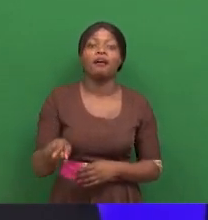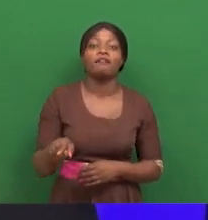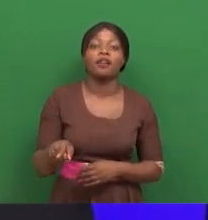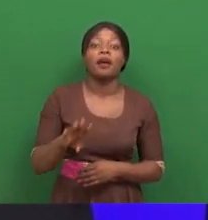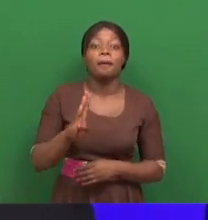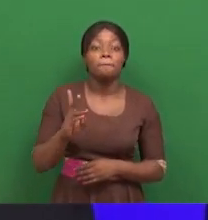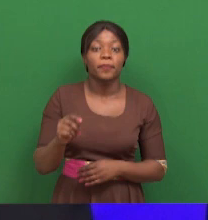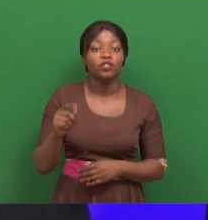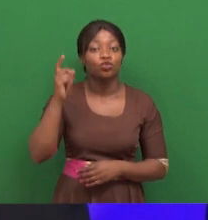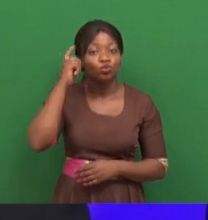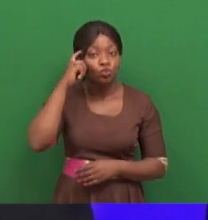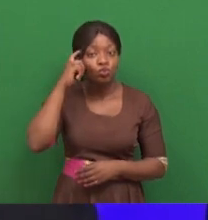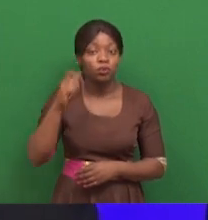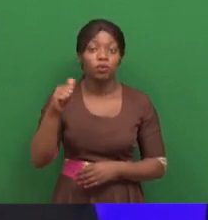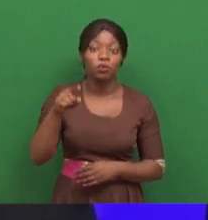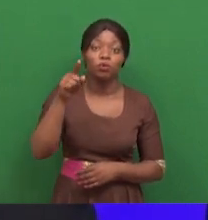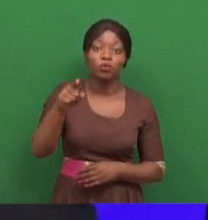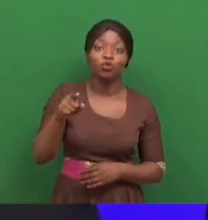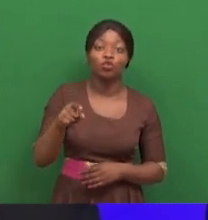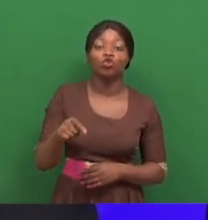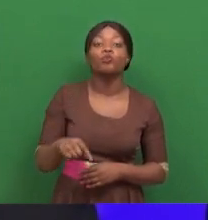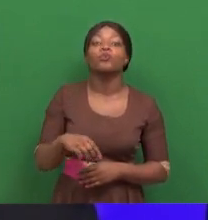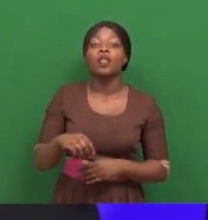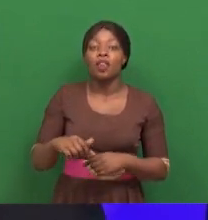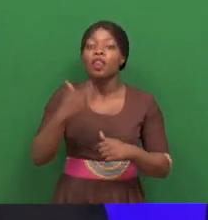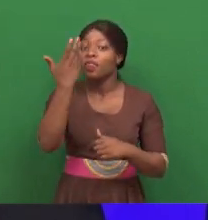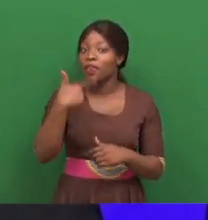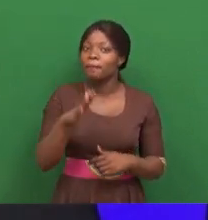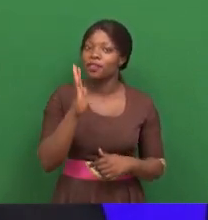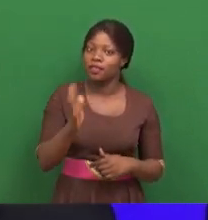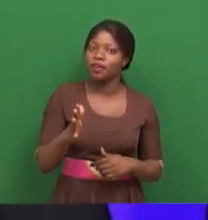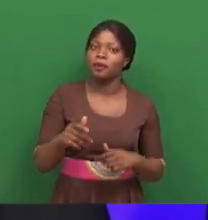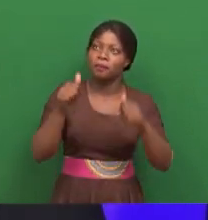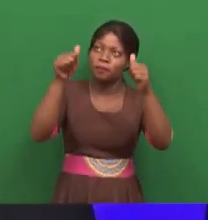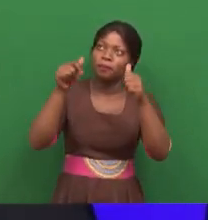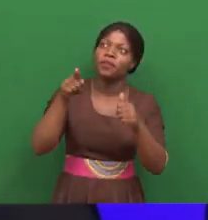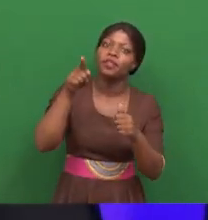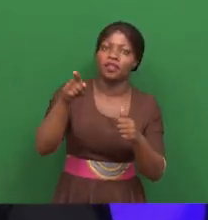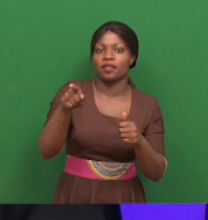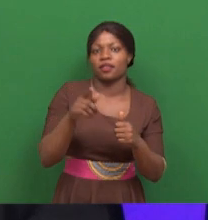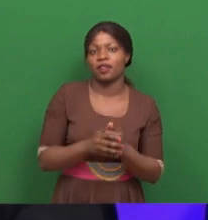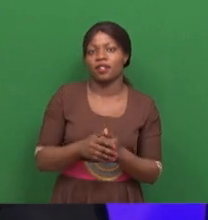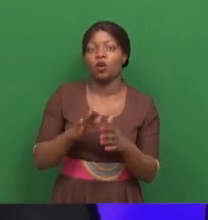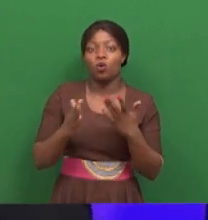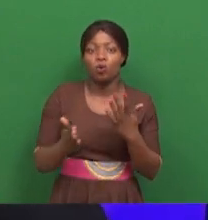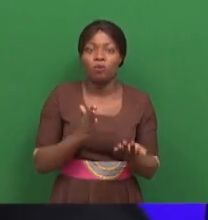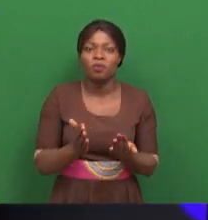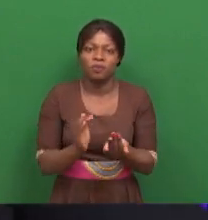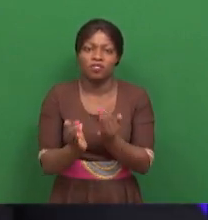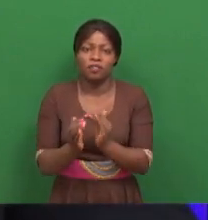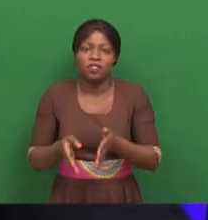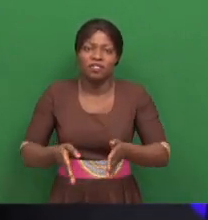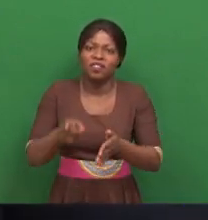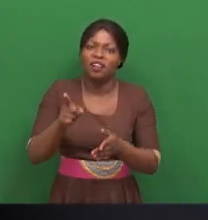mumakombi medu mune nhamba dzedzimotikari vanenge vaita problem nevashandi vedu fonerai nhamba dziri ipapo kana kuti fonerai vetraffic safety kana